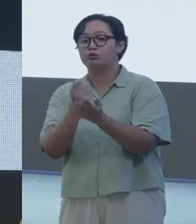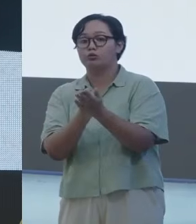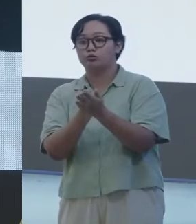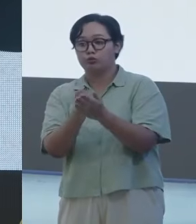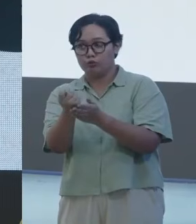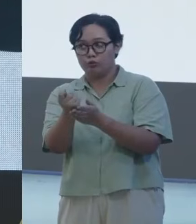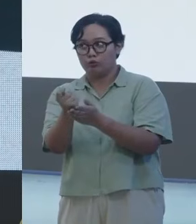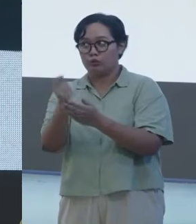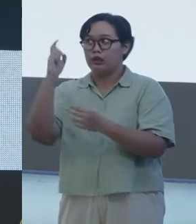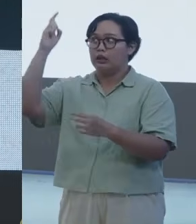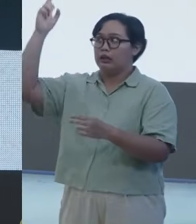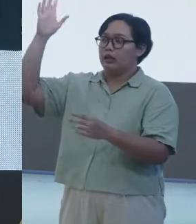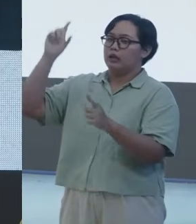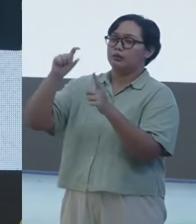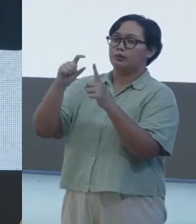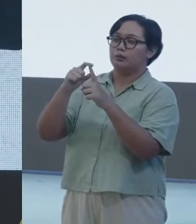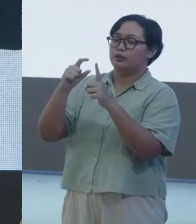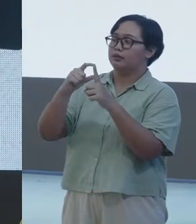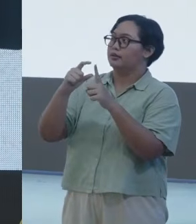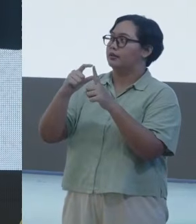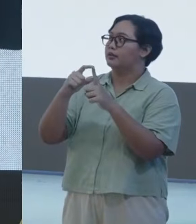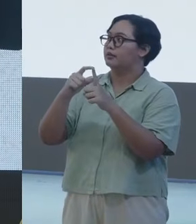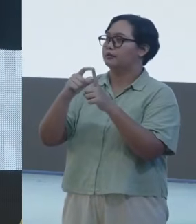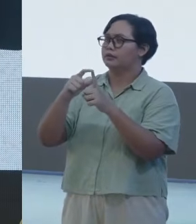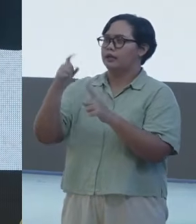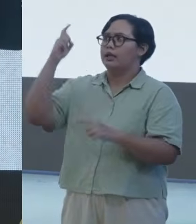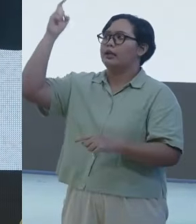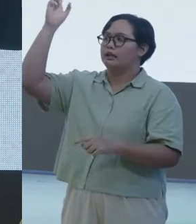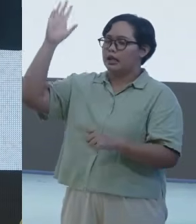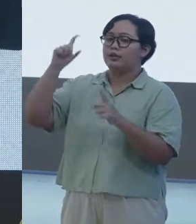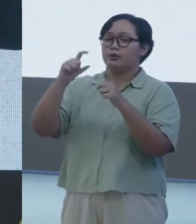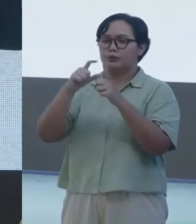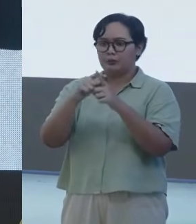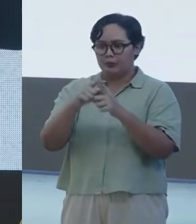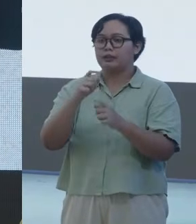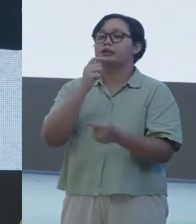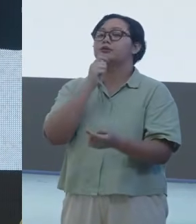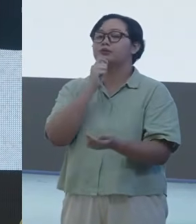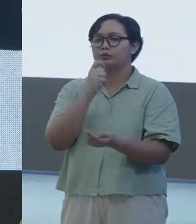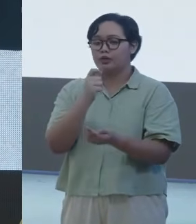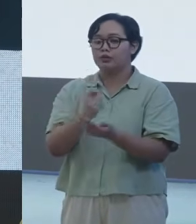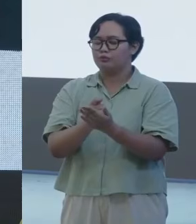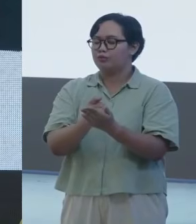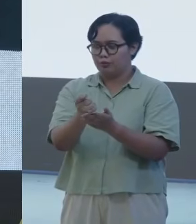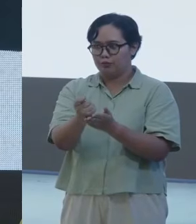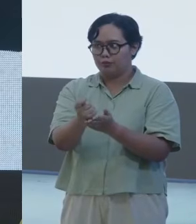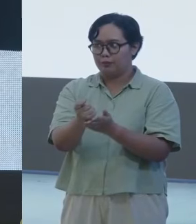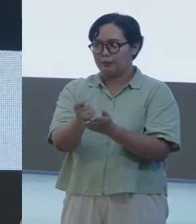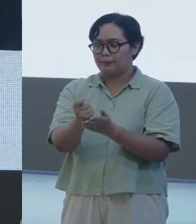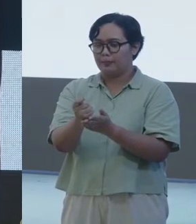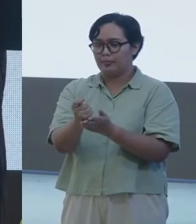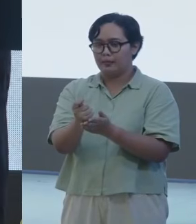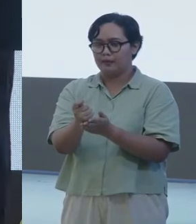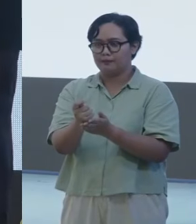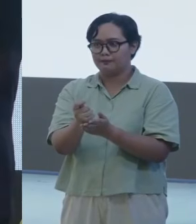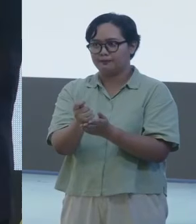Your word is truth. So ang ating mga Biblia, mga kapatid, kailangan